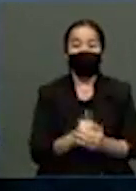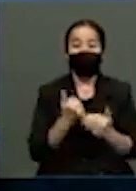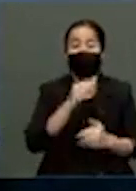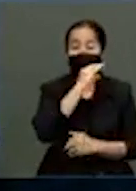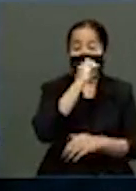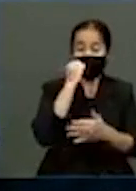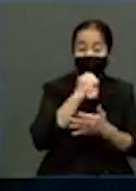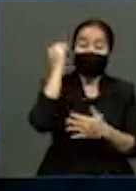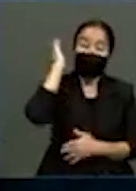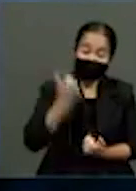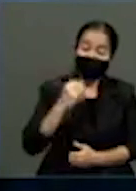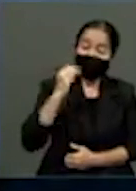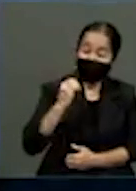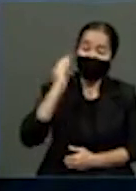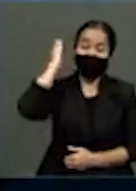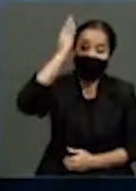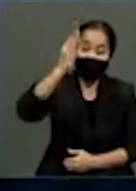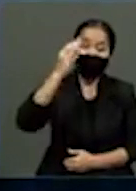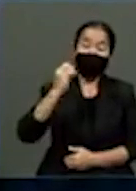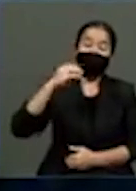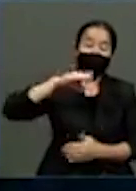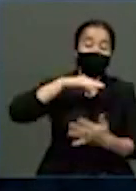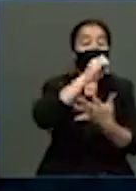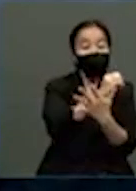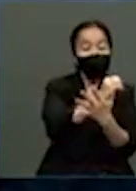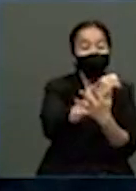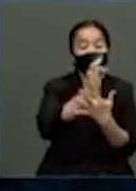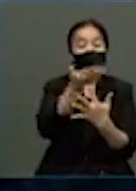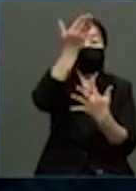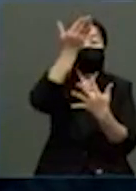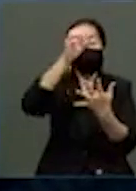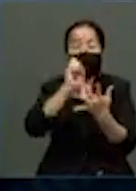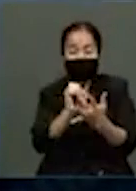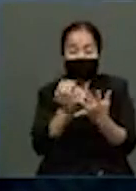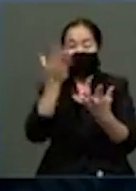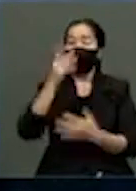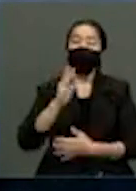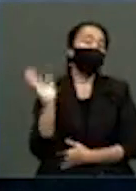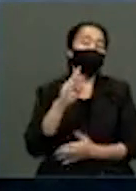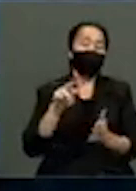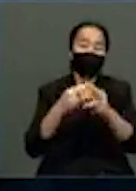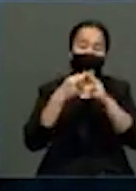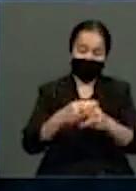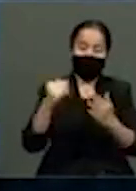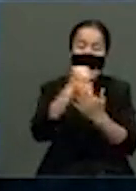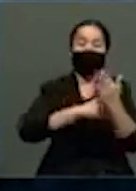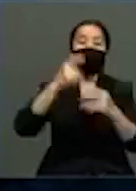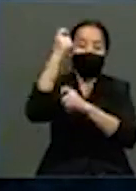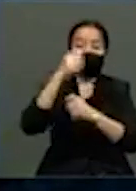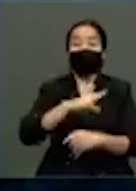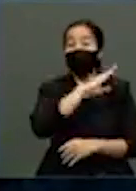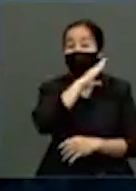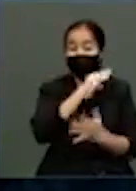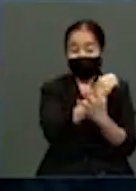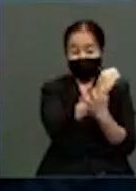นย์พรุ่งนี้มีบวกใหม่มะรืนศูนย์อีกวันบวกใหม่อันนี้ก็แสดงว่าเชื้อยังอยู่ในจังหวัดอยู่แต่ถ้าศูนย์ย